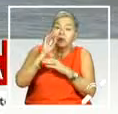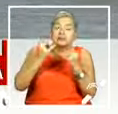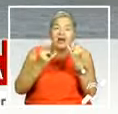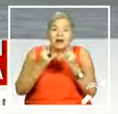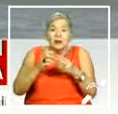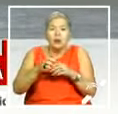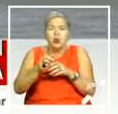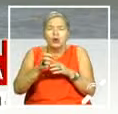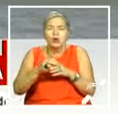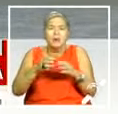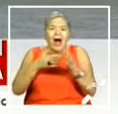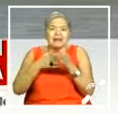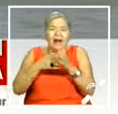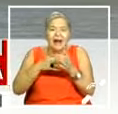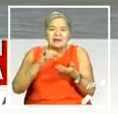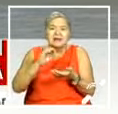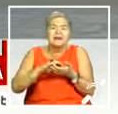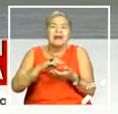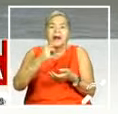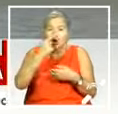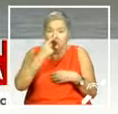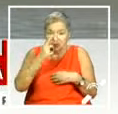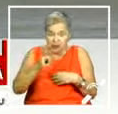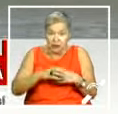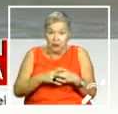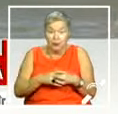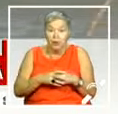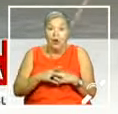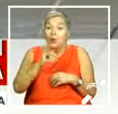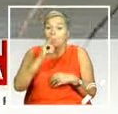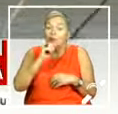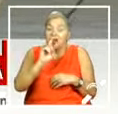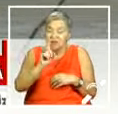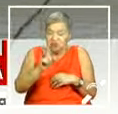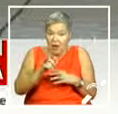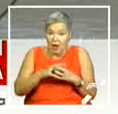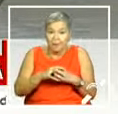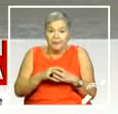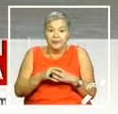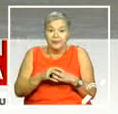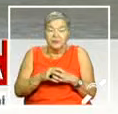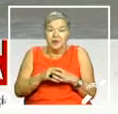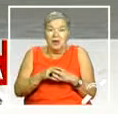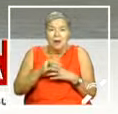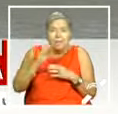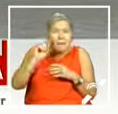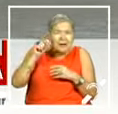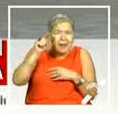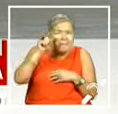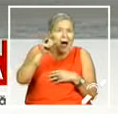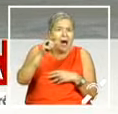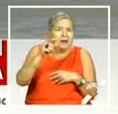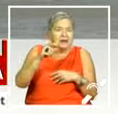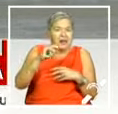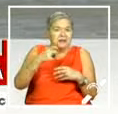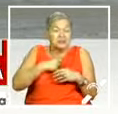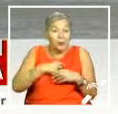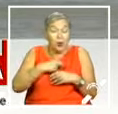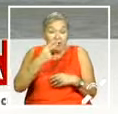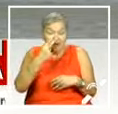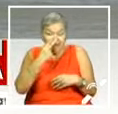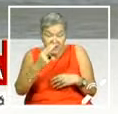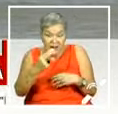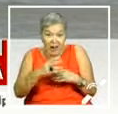atacate de către ruși. Iar undeva în zare, în depărtare, se poate